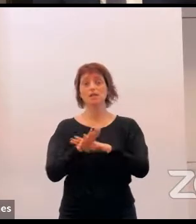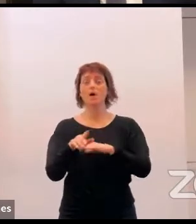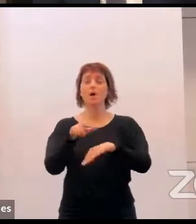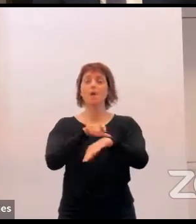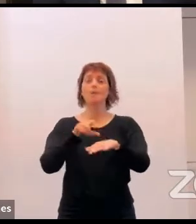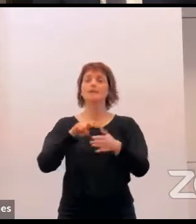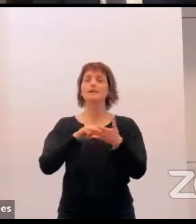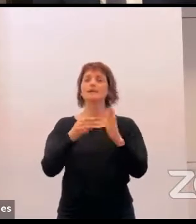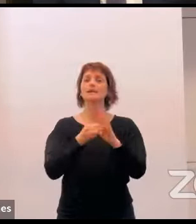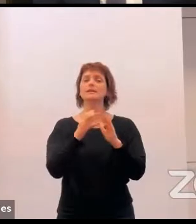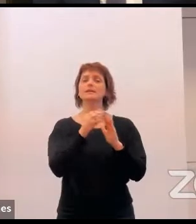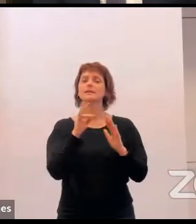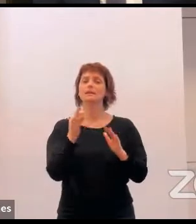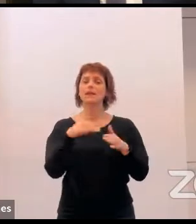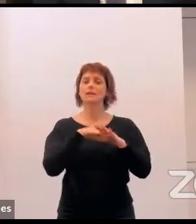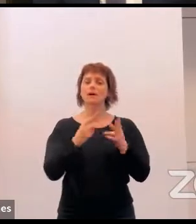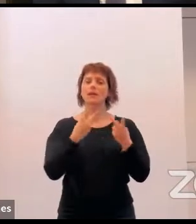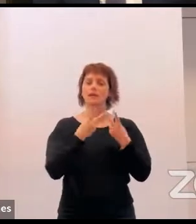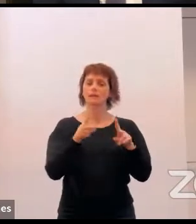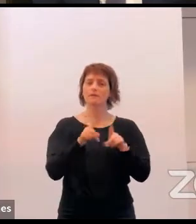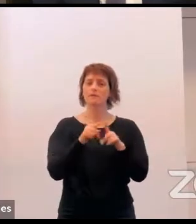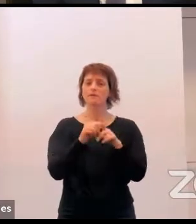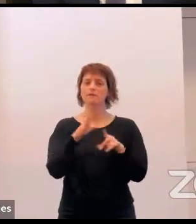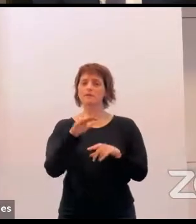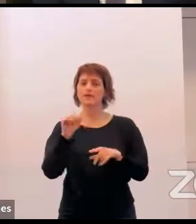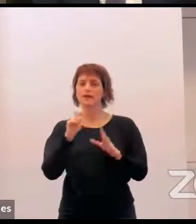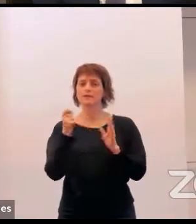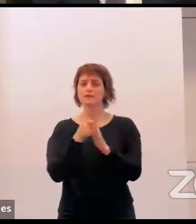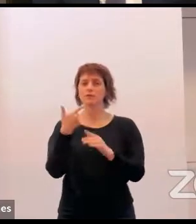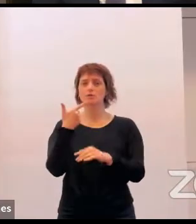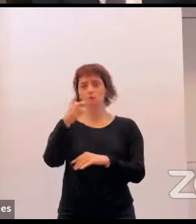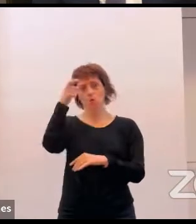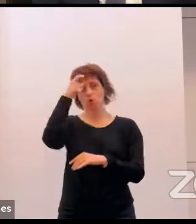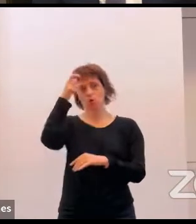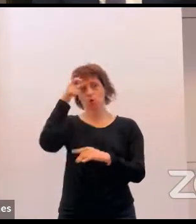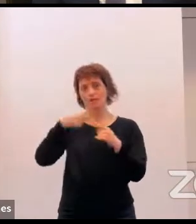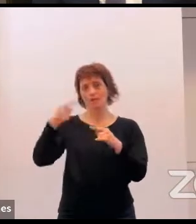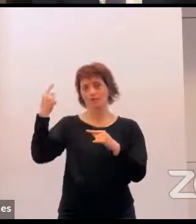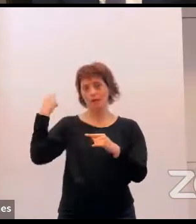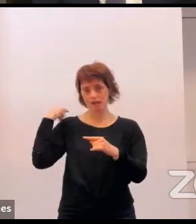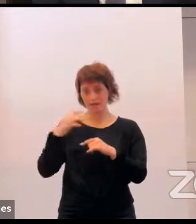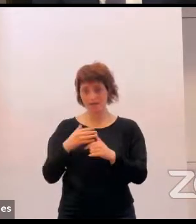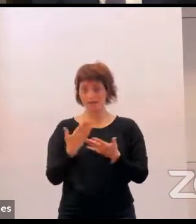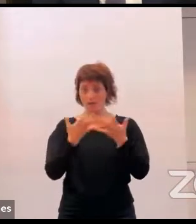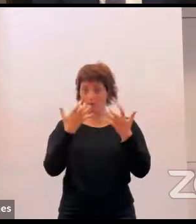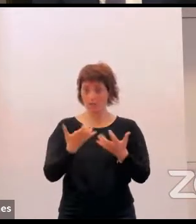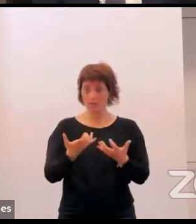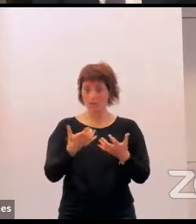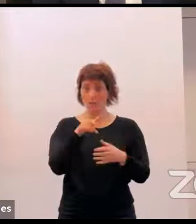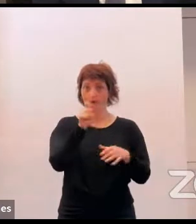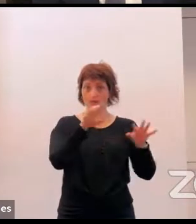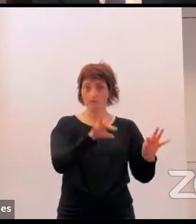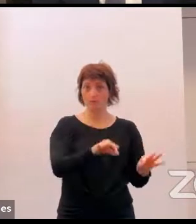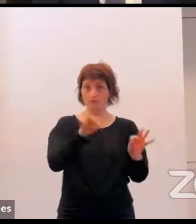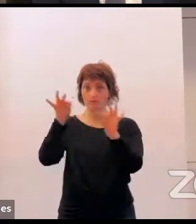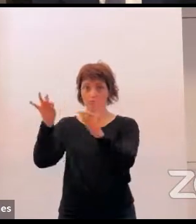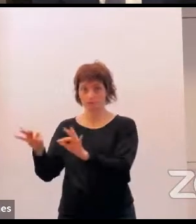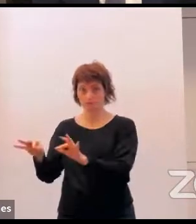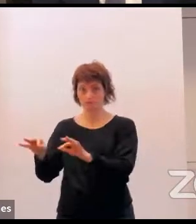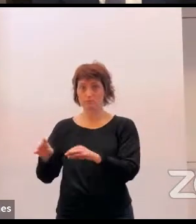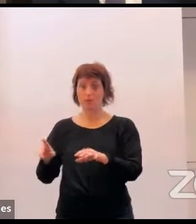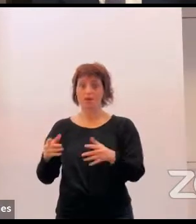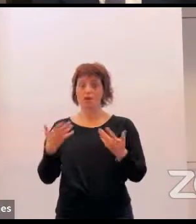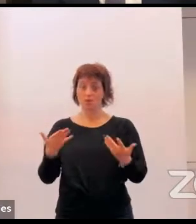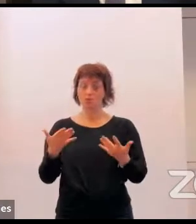à la fois de la ville et du CCAS le 2 juillet dernier, avec une intention effectivement de transfert. Et depuis, les services sont